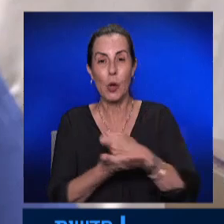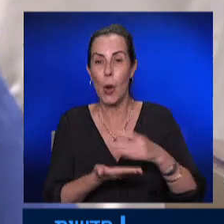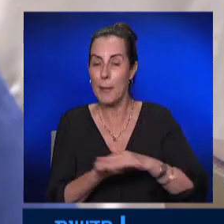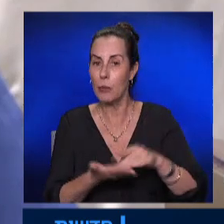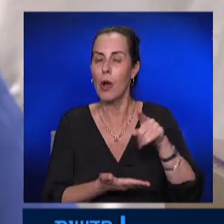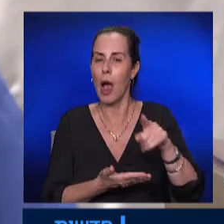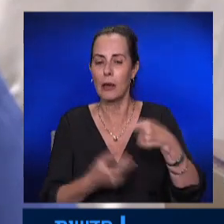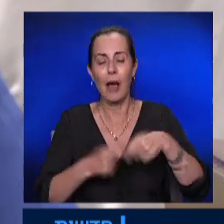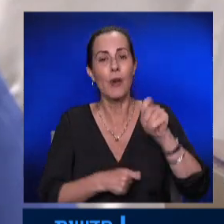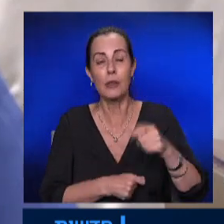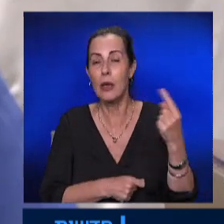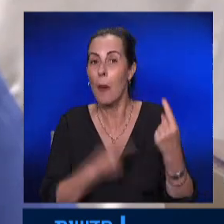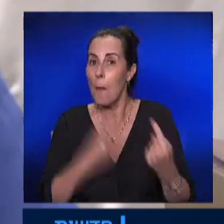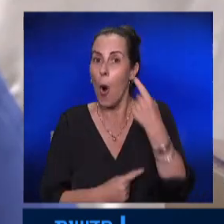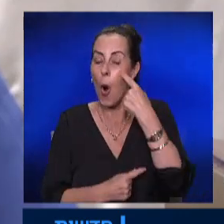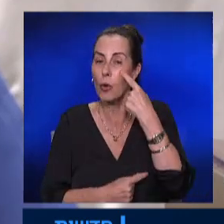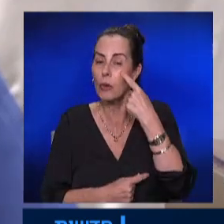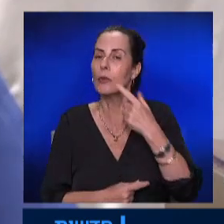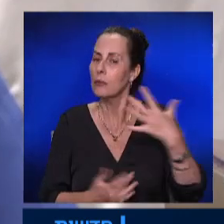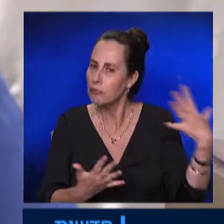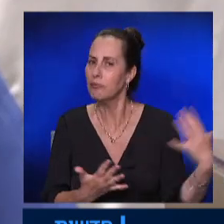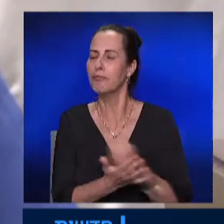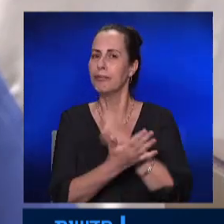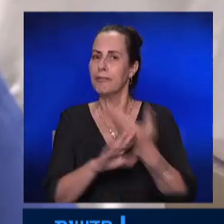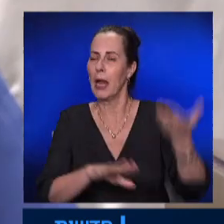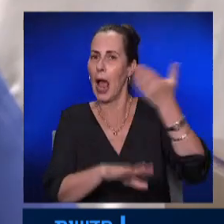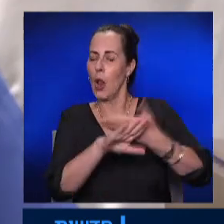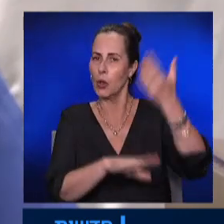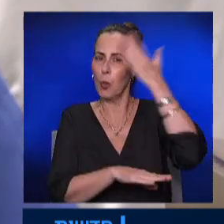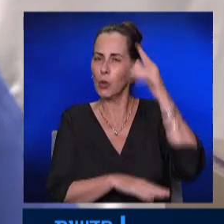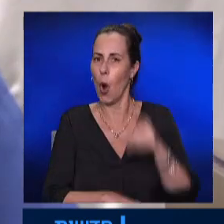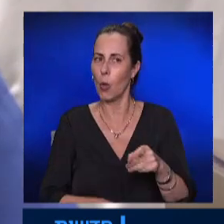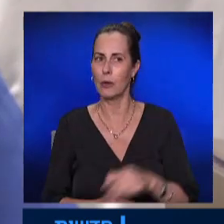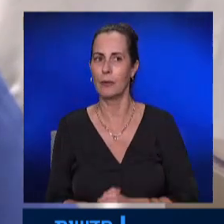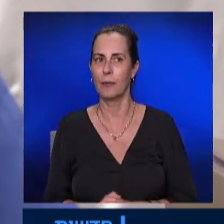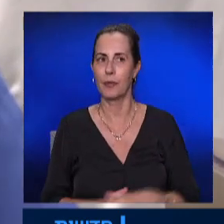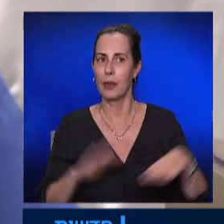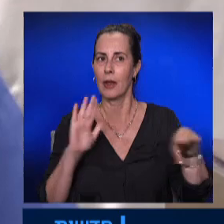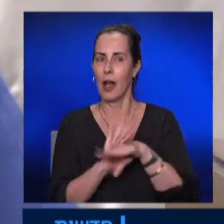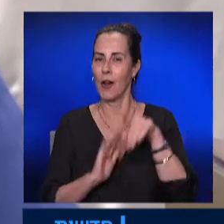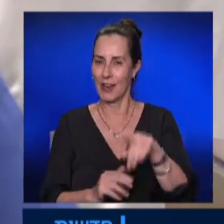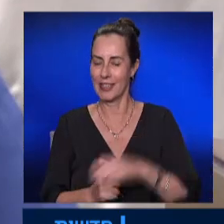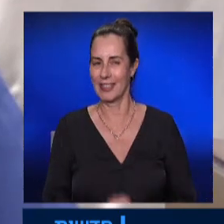הייתה מחברי הכנסת הבולטים שסללו את הניצחון התודעתי של האופוזיציה. חוק הזה